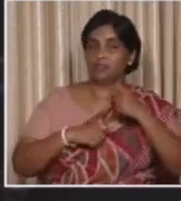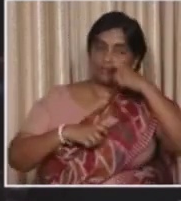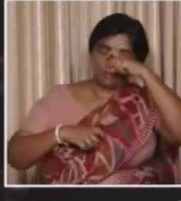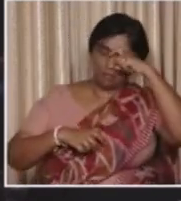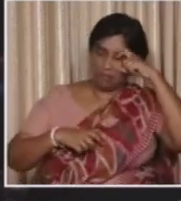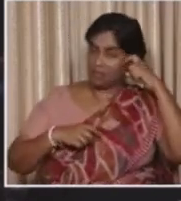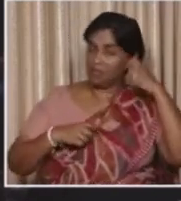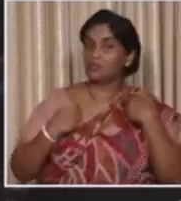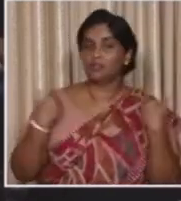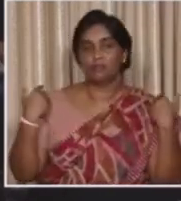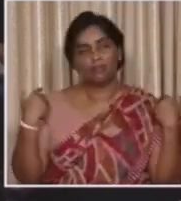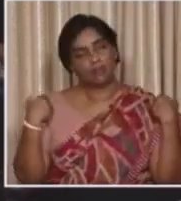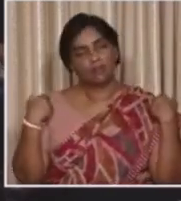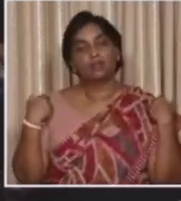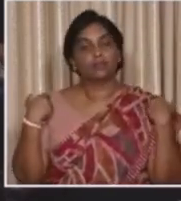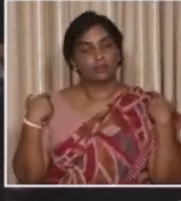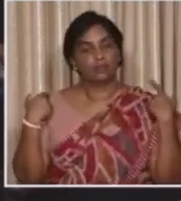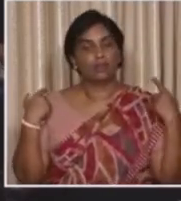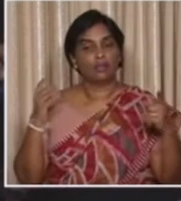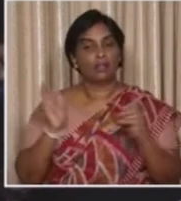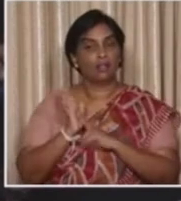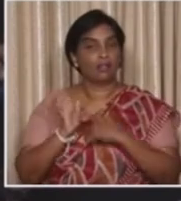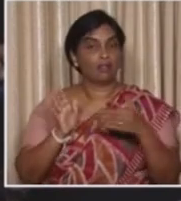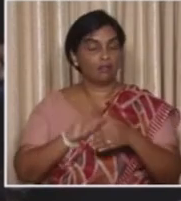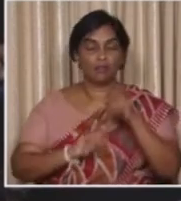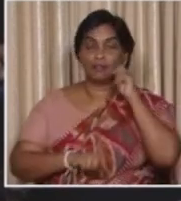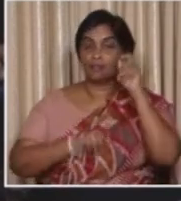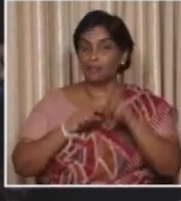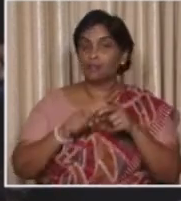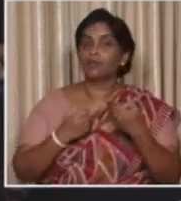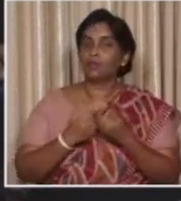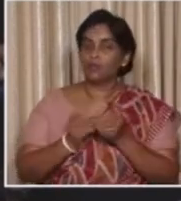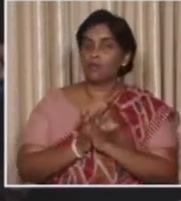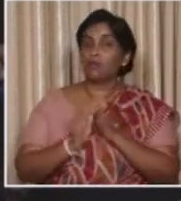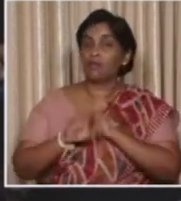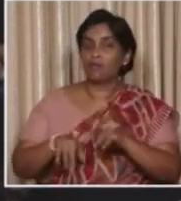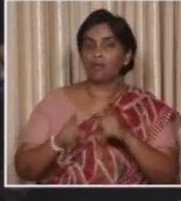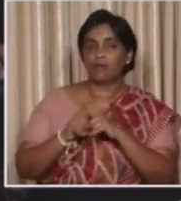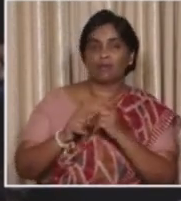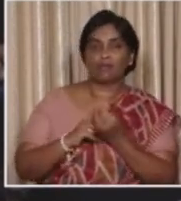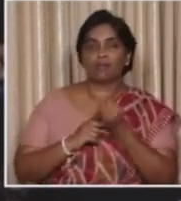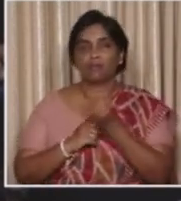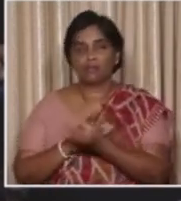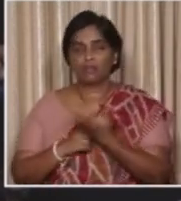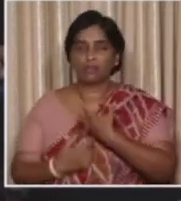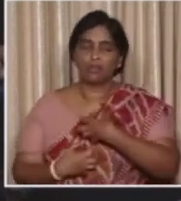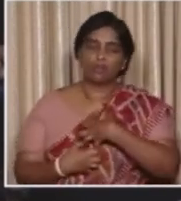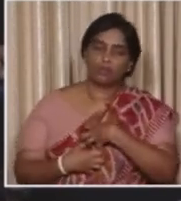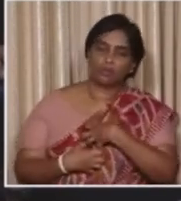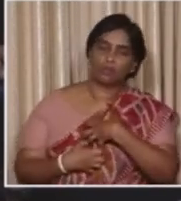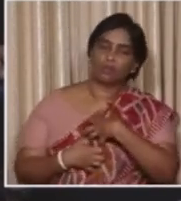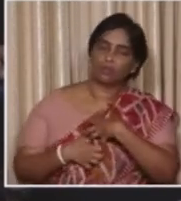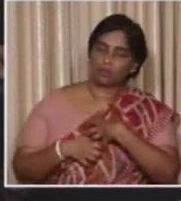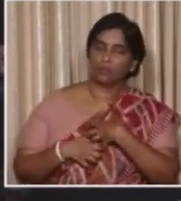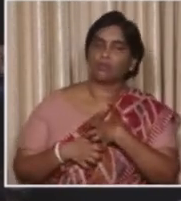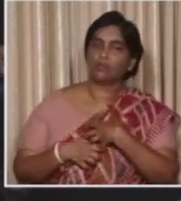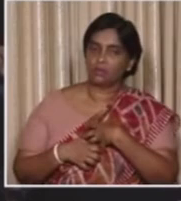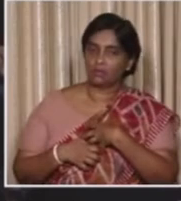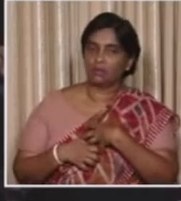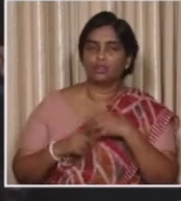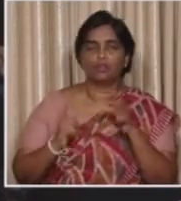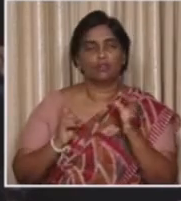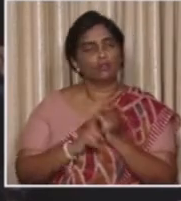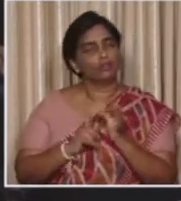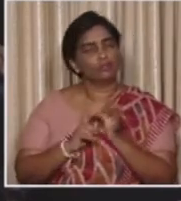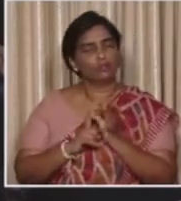මහන්සිය ශ්‍රමය වගුරන ඒ කම්කරු ජනතාව ඒ තමන්ගේ දරුවන්ට අධ්‍යාපනය ලබා දෙන්න බැරුව දුක්ඛිතත් ඉන්නේ.